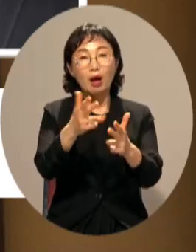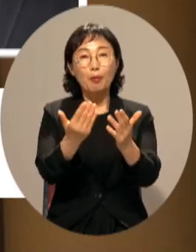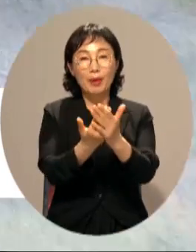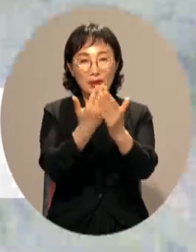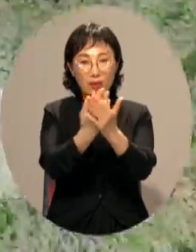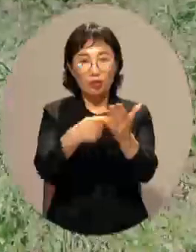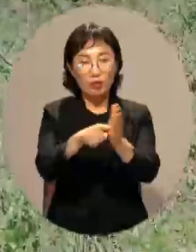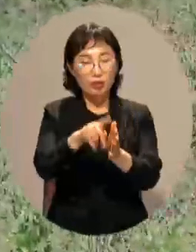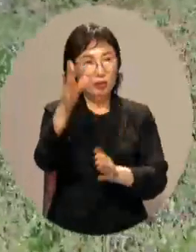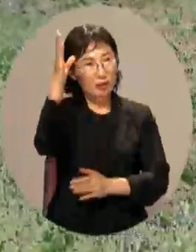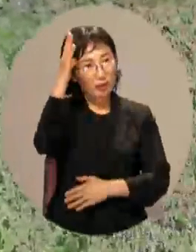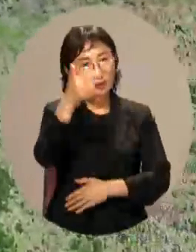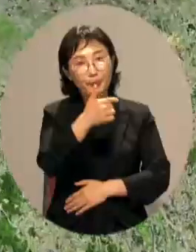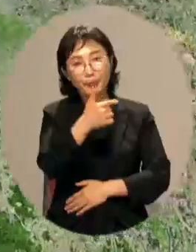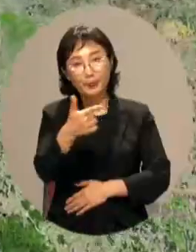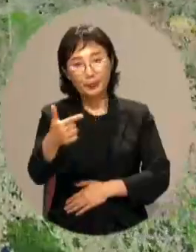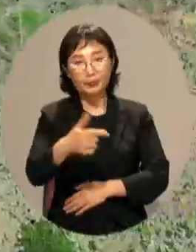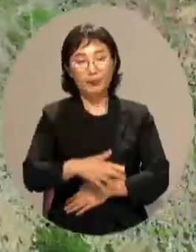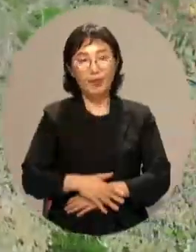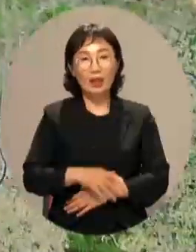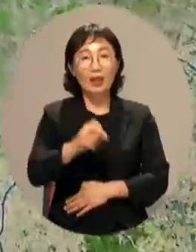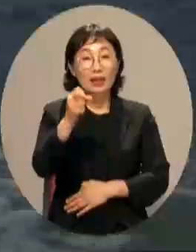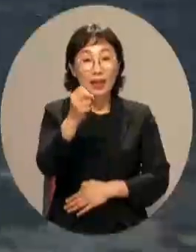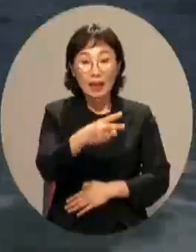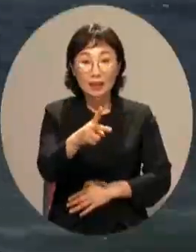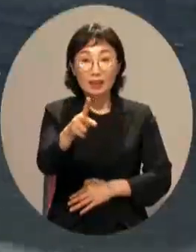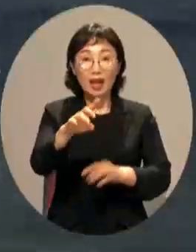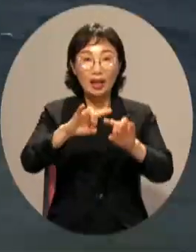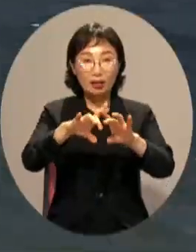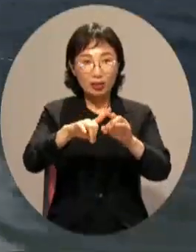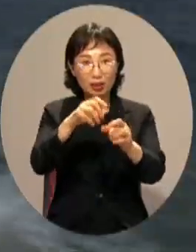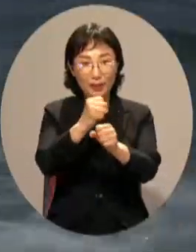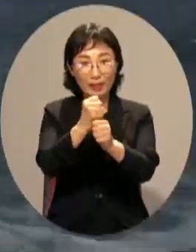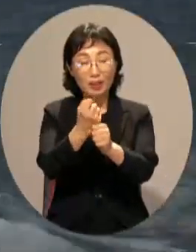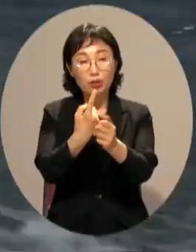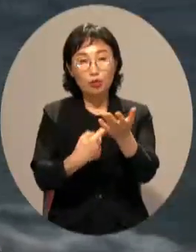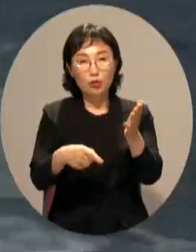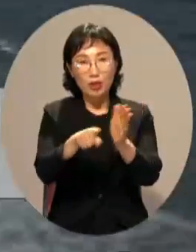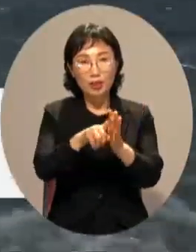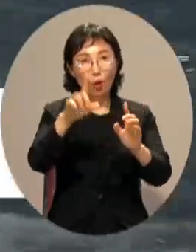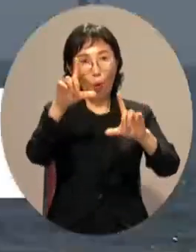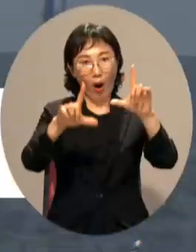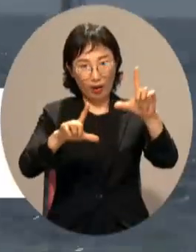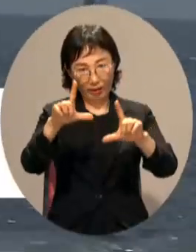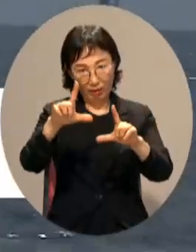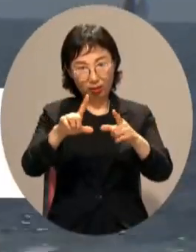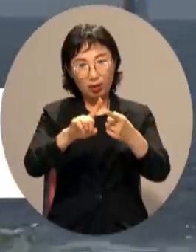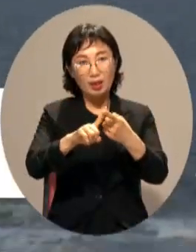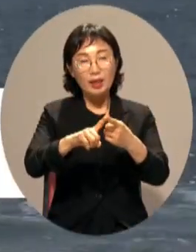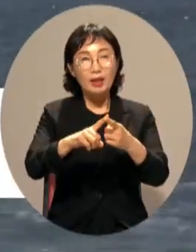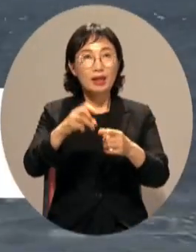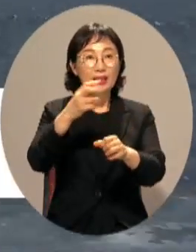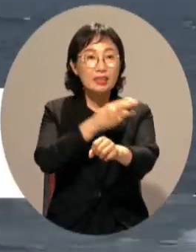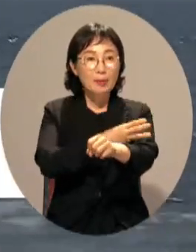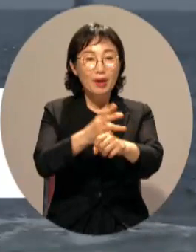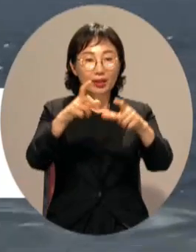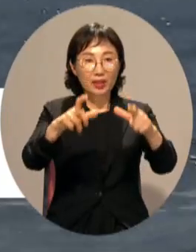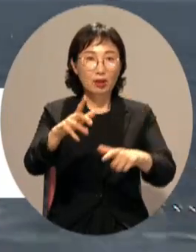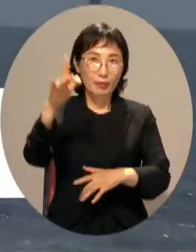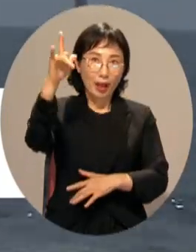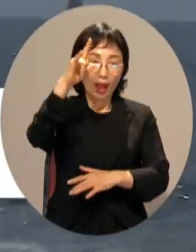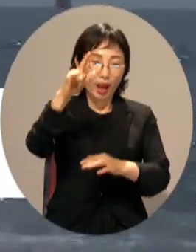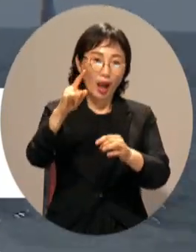기대하고 있습니다. 문제는 재생에너지를 제대로 조달할 수 있는 여건입니다. 새만금 내